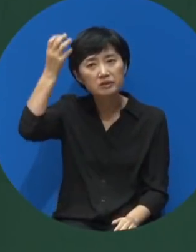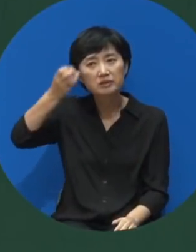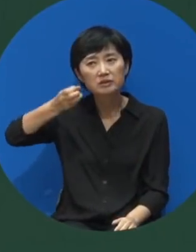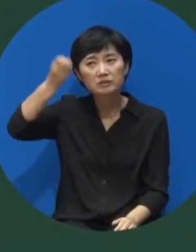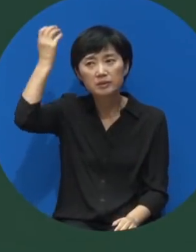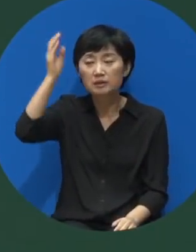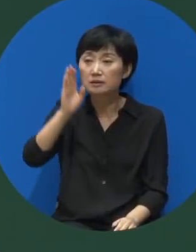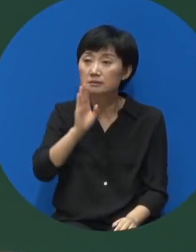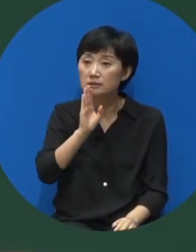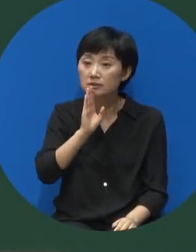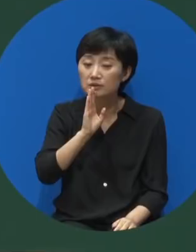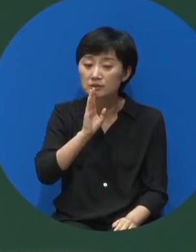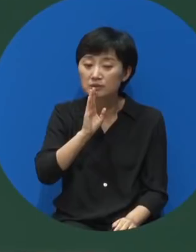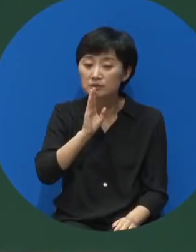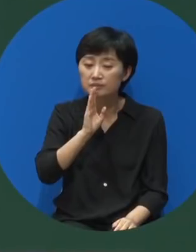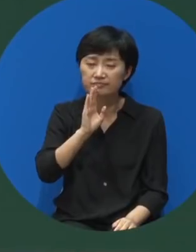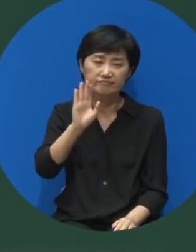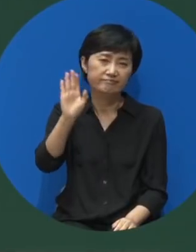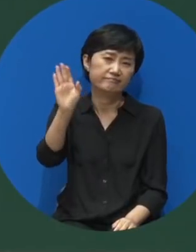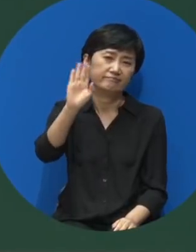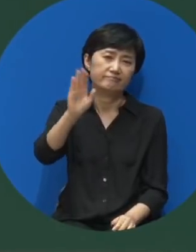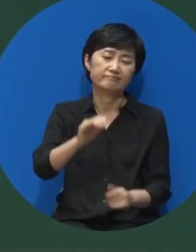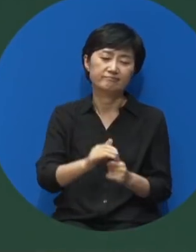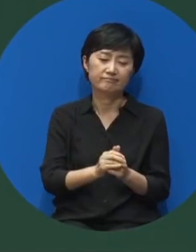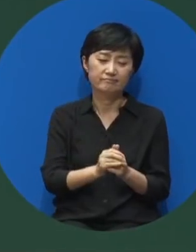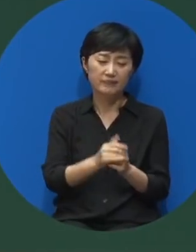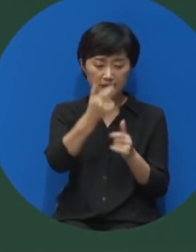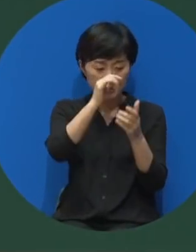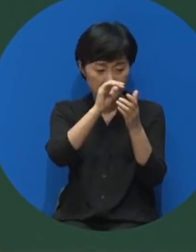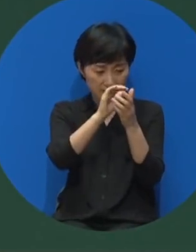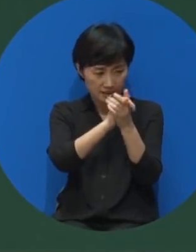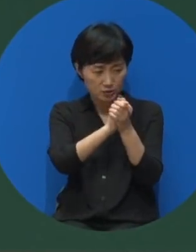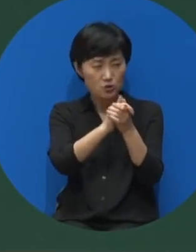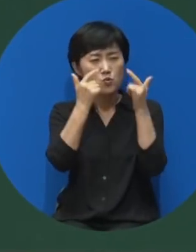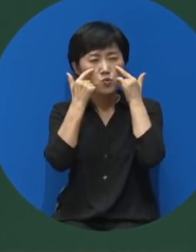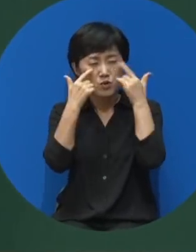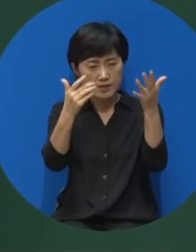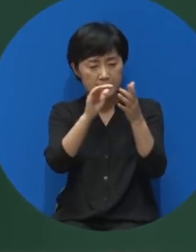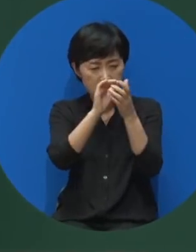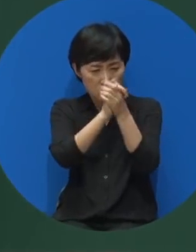이걸 정확하게 누리는 거 보고 사실은 믿음이라고 합니다.